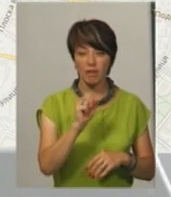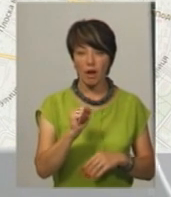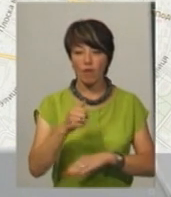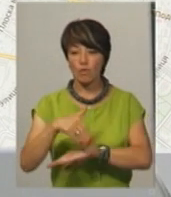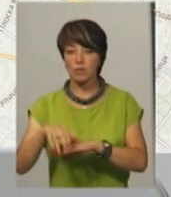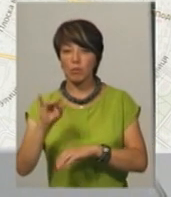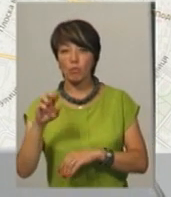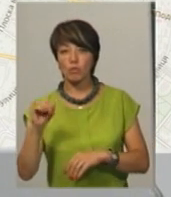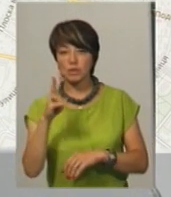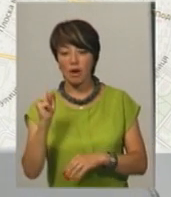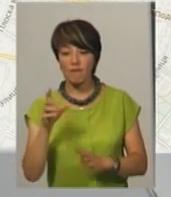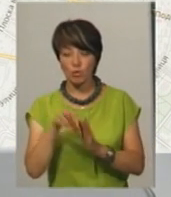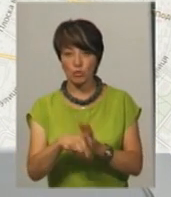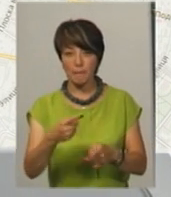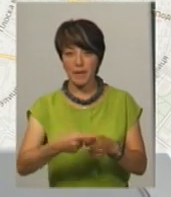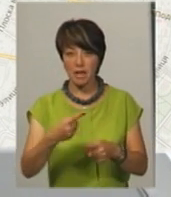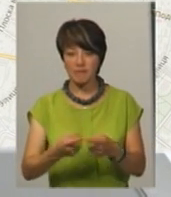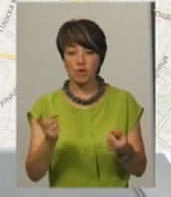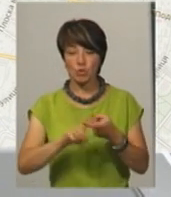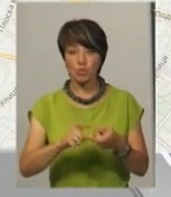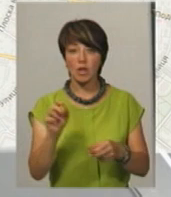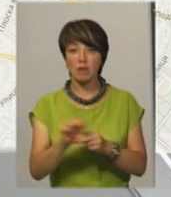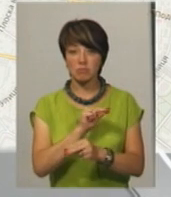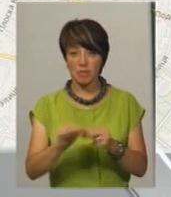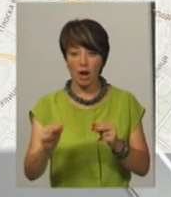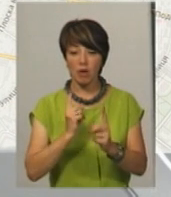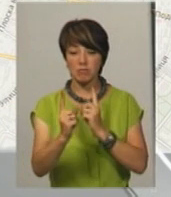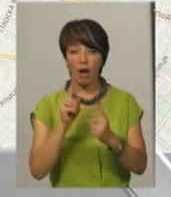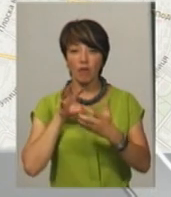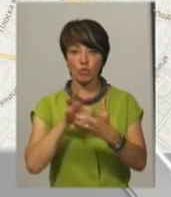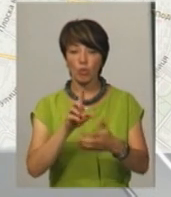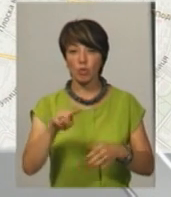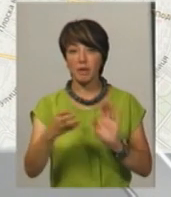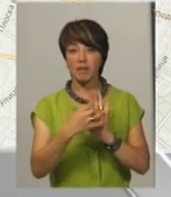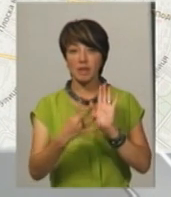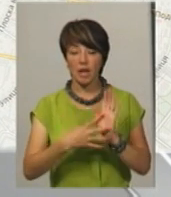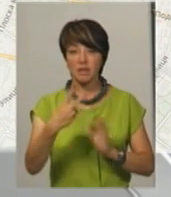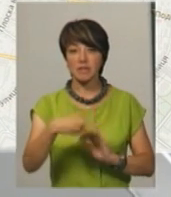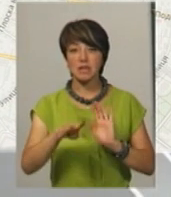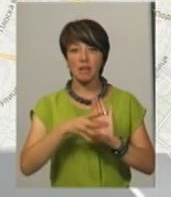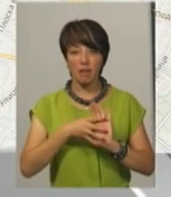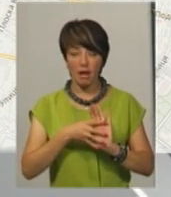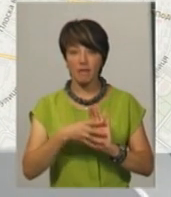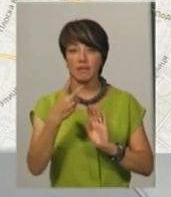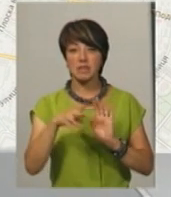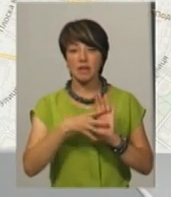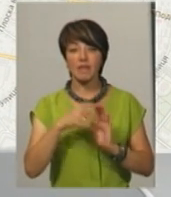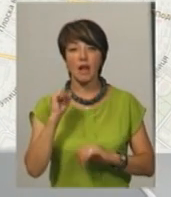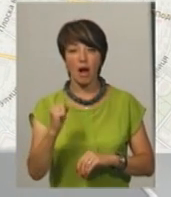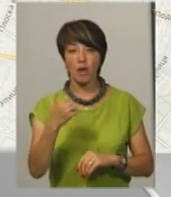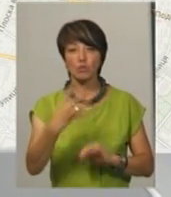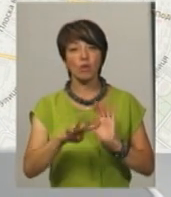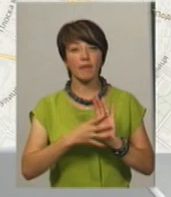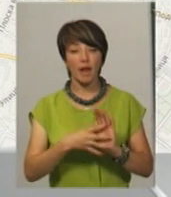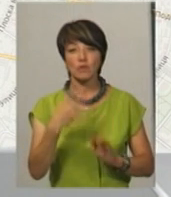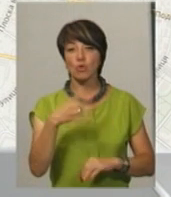Прибузької, включно із перехрестям. У зв'язку з роботами рух автобусних маршрутів номер 19, 29, 29А,